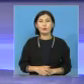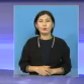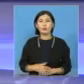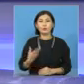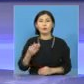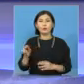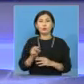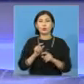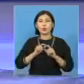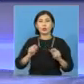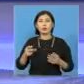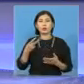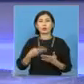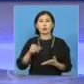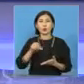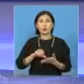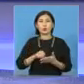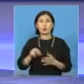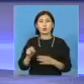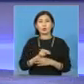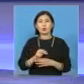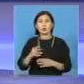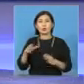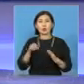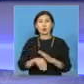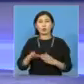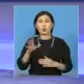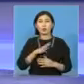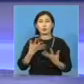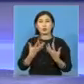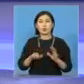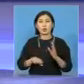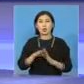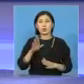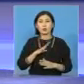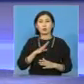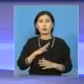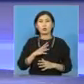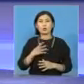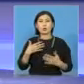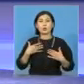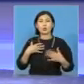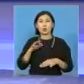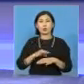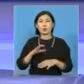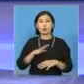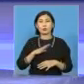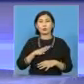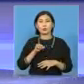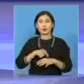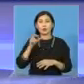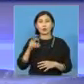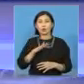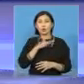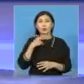Шағала шипажайында ашылған провизорлық орталықтан ем алып, қатарға қосылғандар саны артып жатыр. Екі өкпесі ұрып, дем жетпей түскен